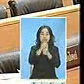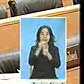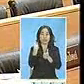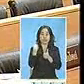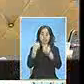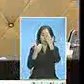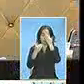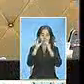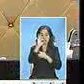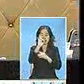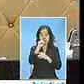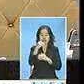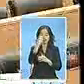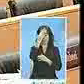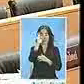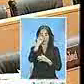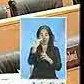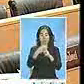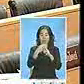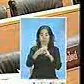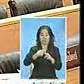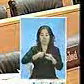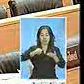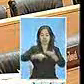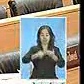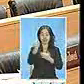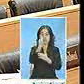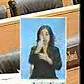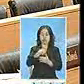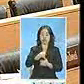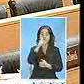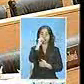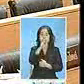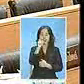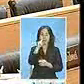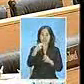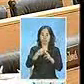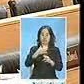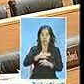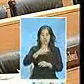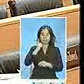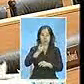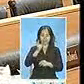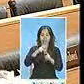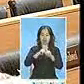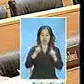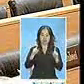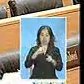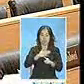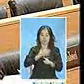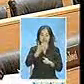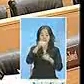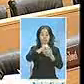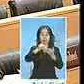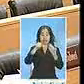หน้า90หน้า90มีชื่อผมเพียงชื่อเดียวเพราะฉะนั้นผมต้องยืนยันว่าเป็นผมแน่ๆนะครับและการตัดของผมเนี่ย